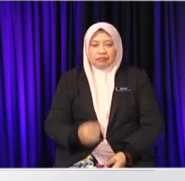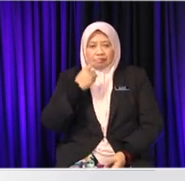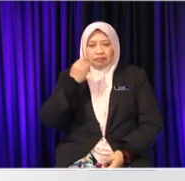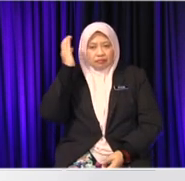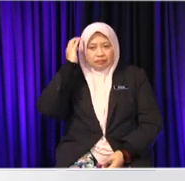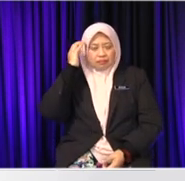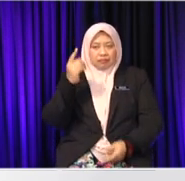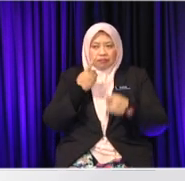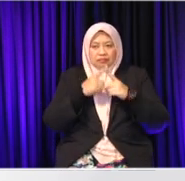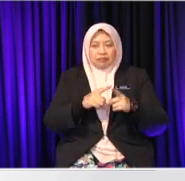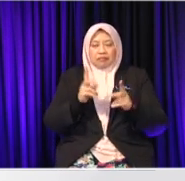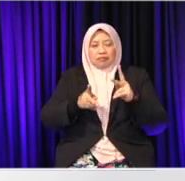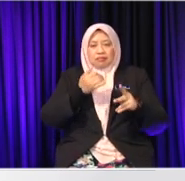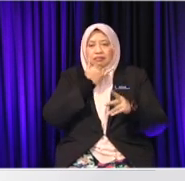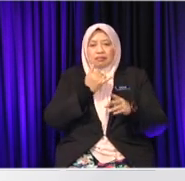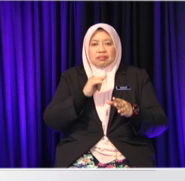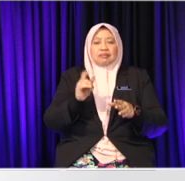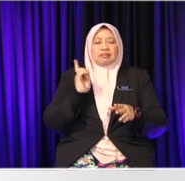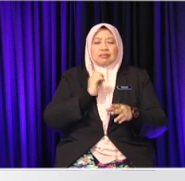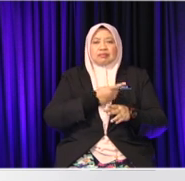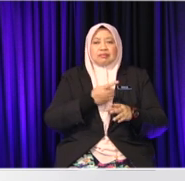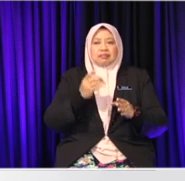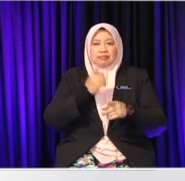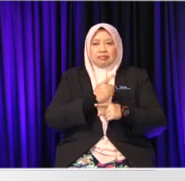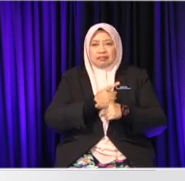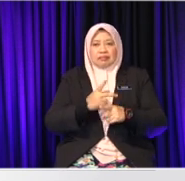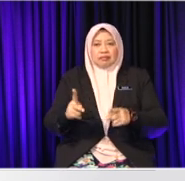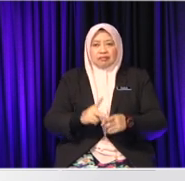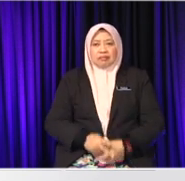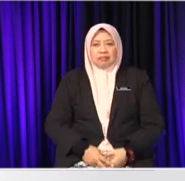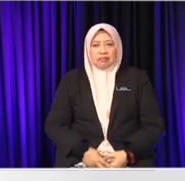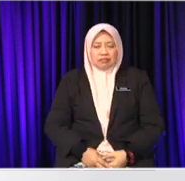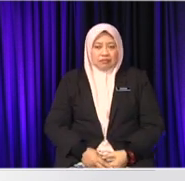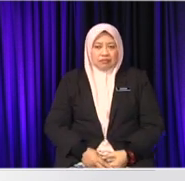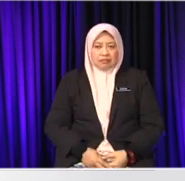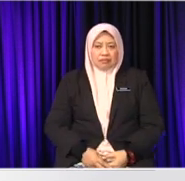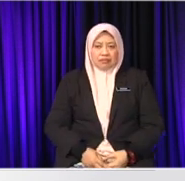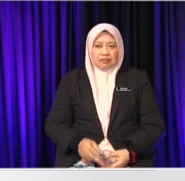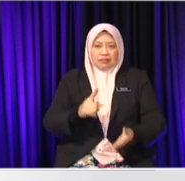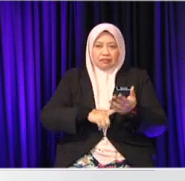Kalau salah kita betulkan kalau betul Kita Puji Oke Fatihah silakan